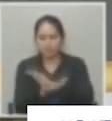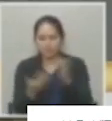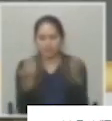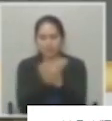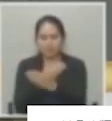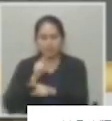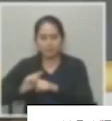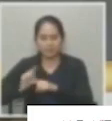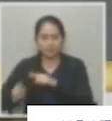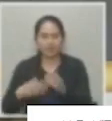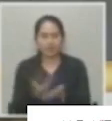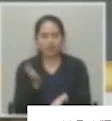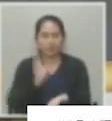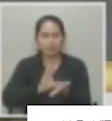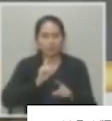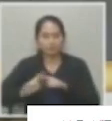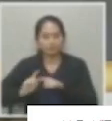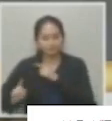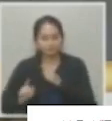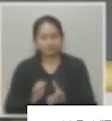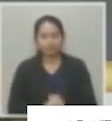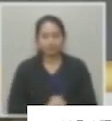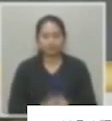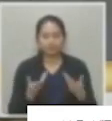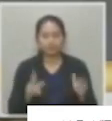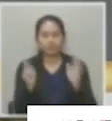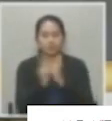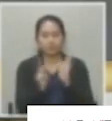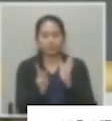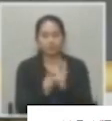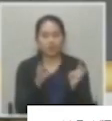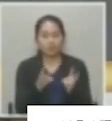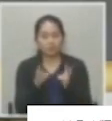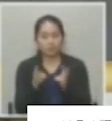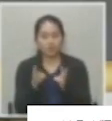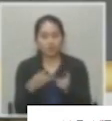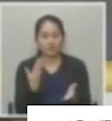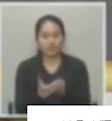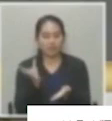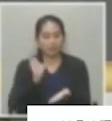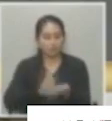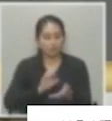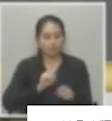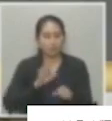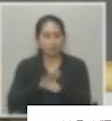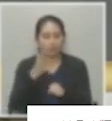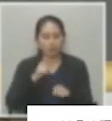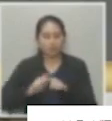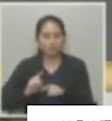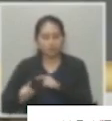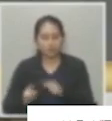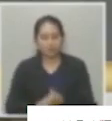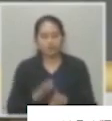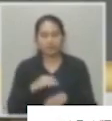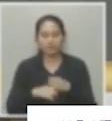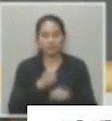งบประมาณเลยนะครับท่านแล้วก็มีกฎหมายวิธีการงบประมาณออกมาแล้วยังไม่พอใน